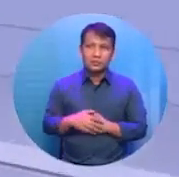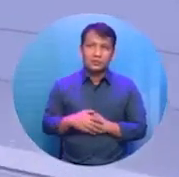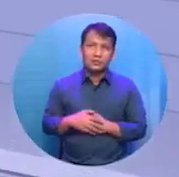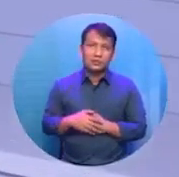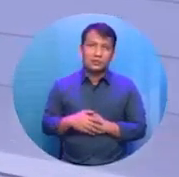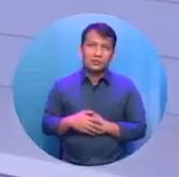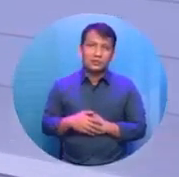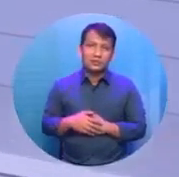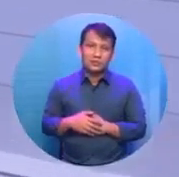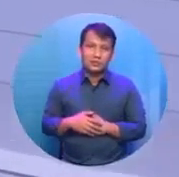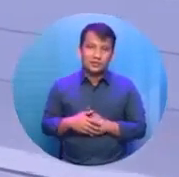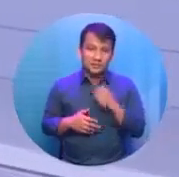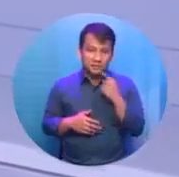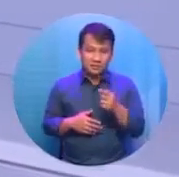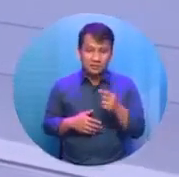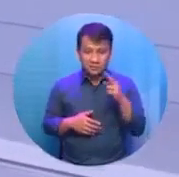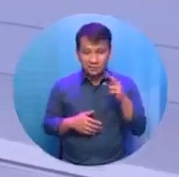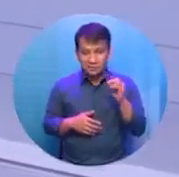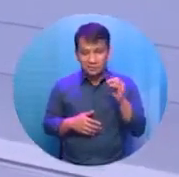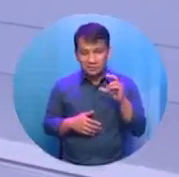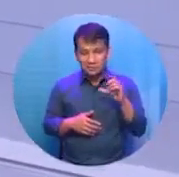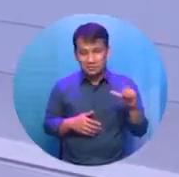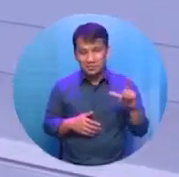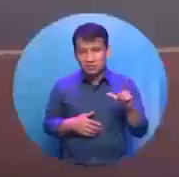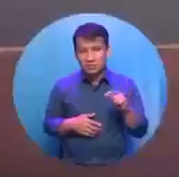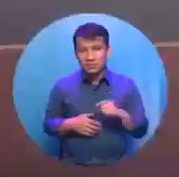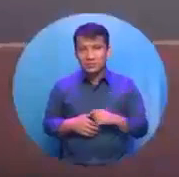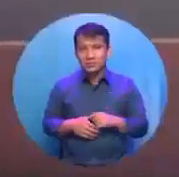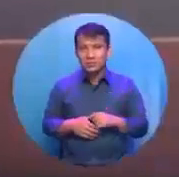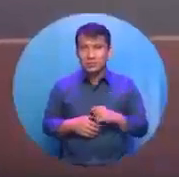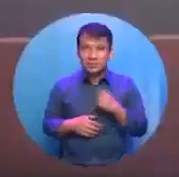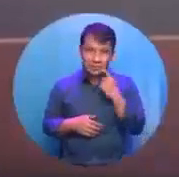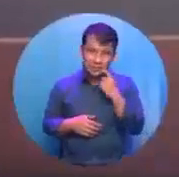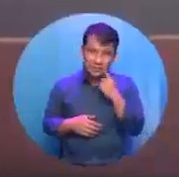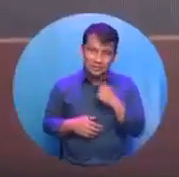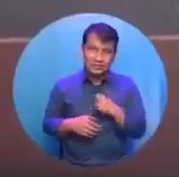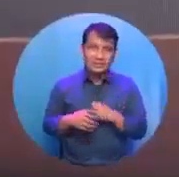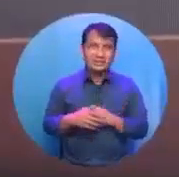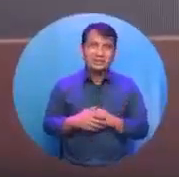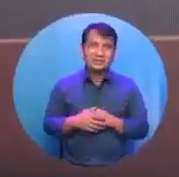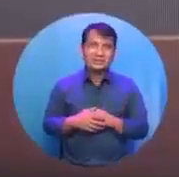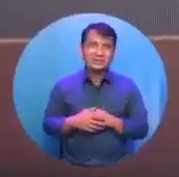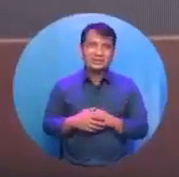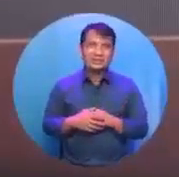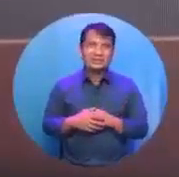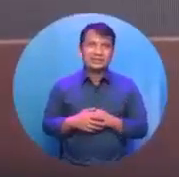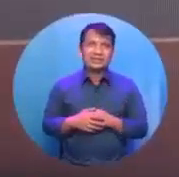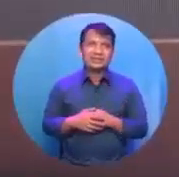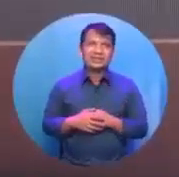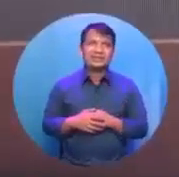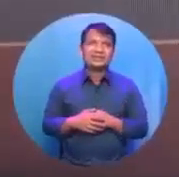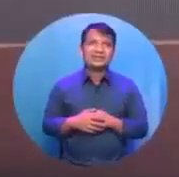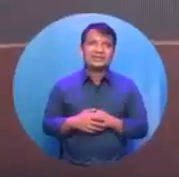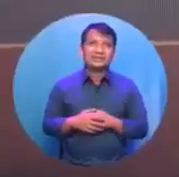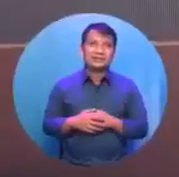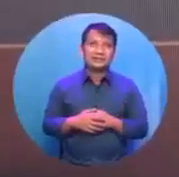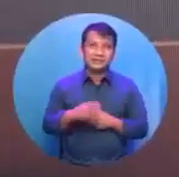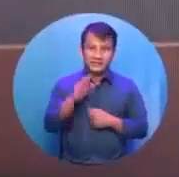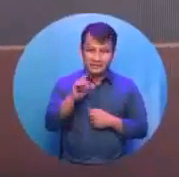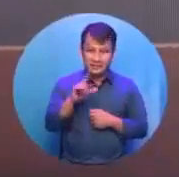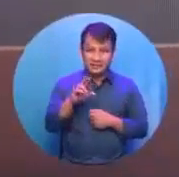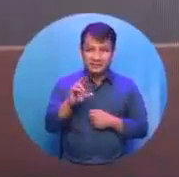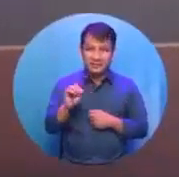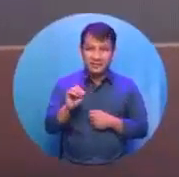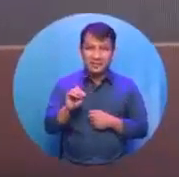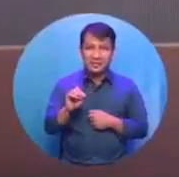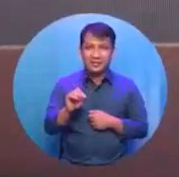Sir, si... Kayo ba si Roll? Hello po. Lord Elisa Perez po. Lord. Lord. Lord. Lord. Lord.